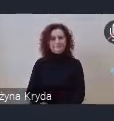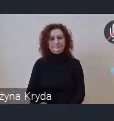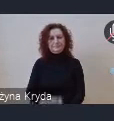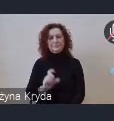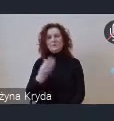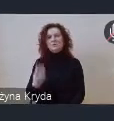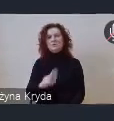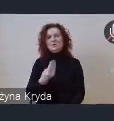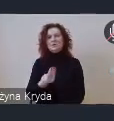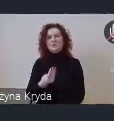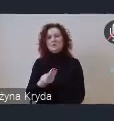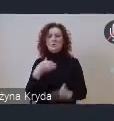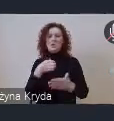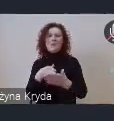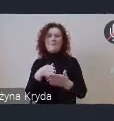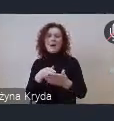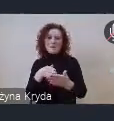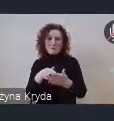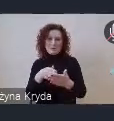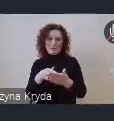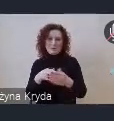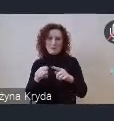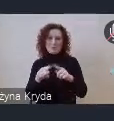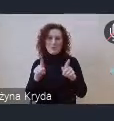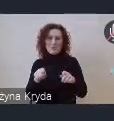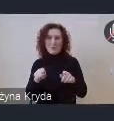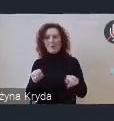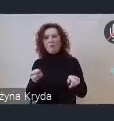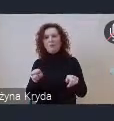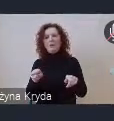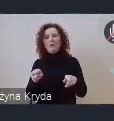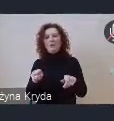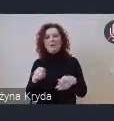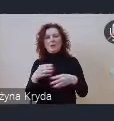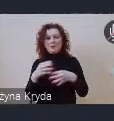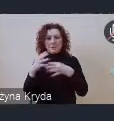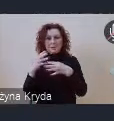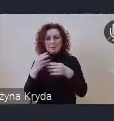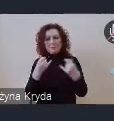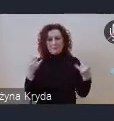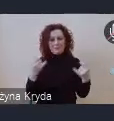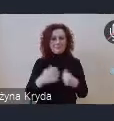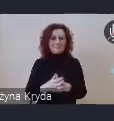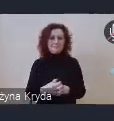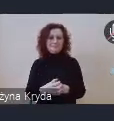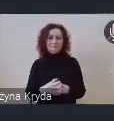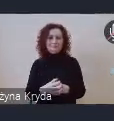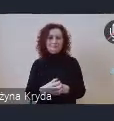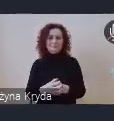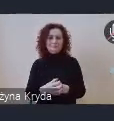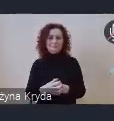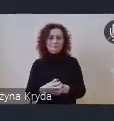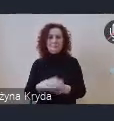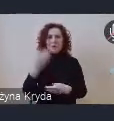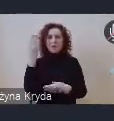z progów schodków i tak dalej co jeszcze jest barierą w przestrzeniach poruszania się w poziomych przestrzenie przegrody szklane